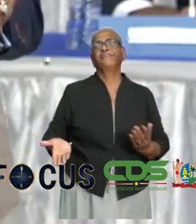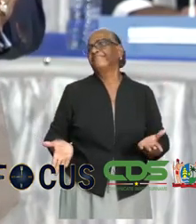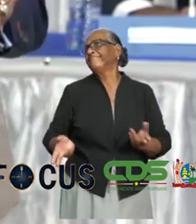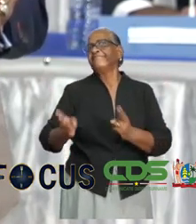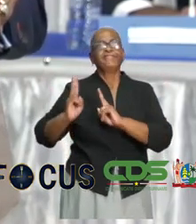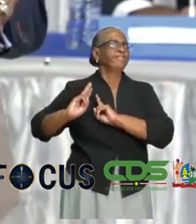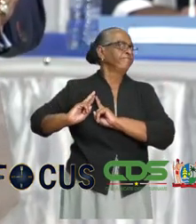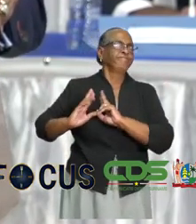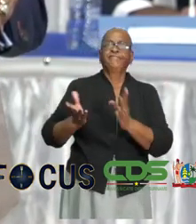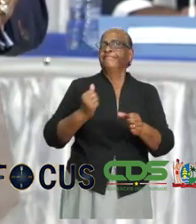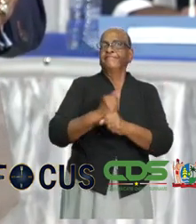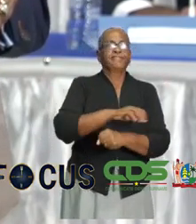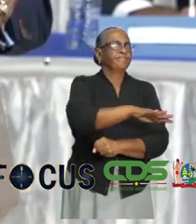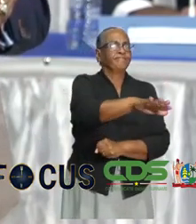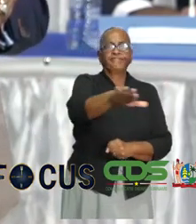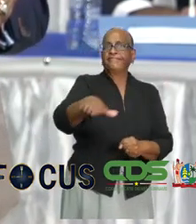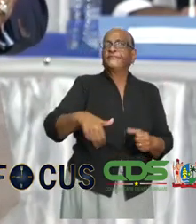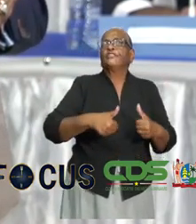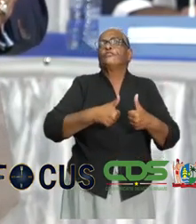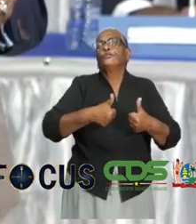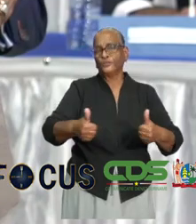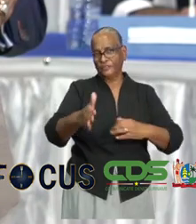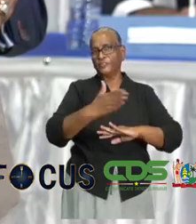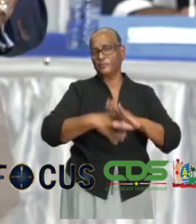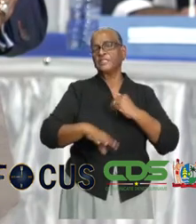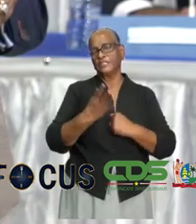Onverantwoordelijk en onmaatschappelijk. Dus we willen het goed voorbereiden.